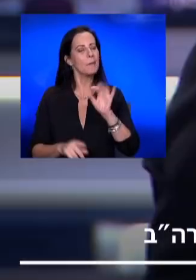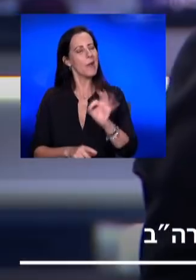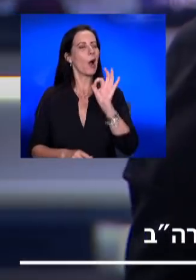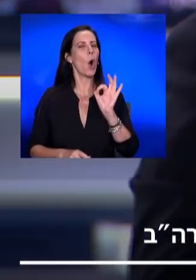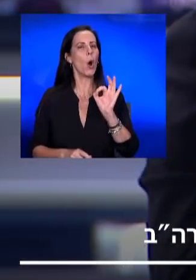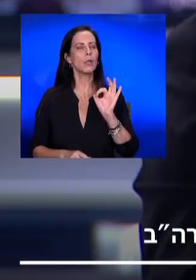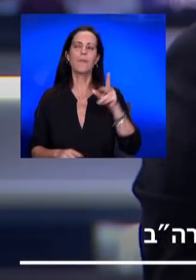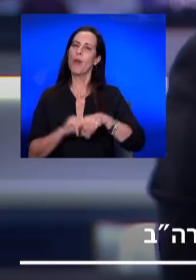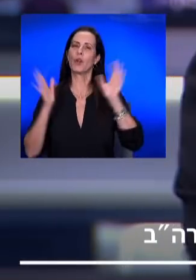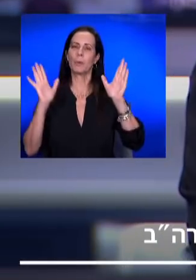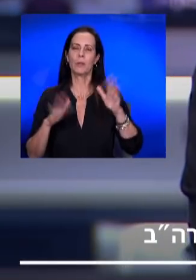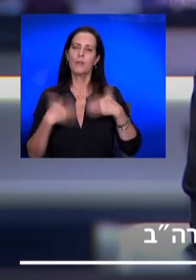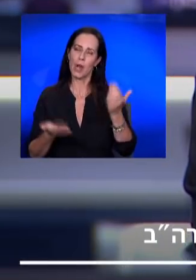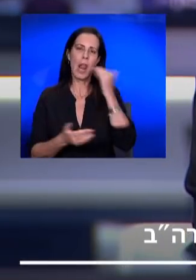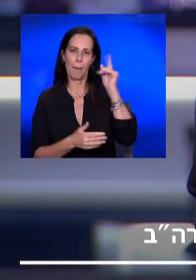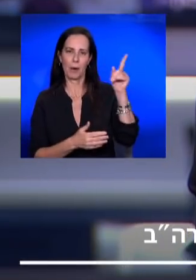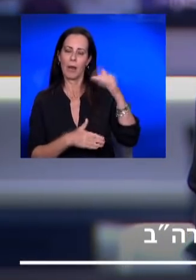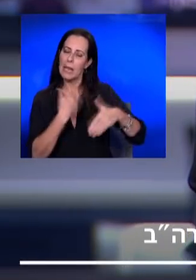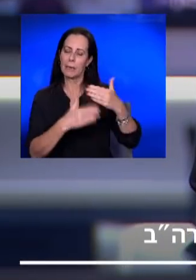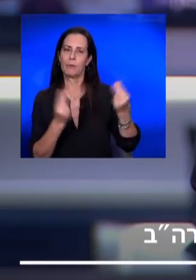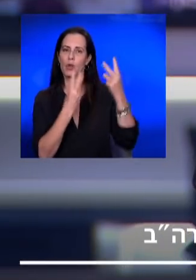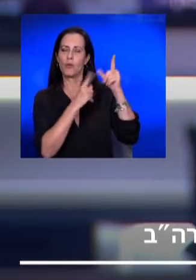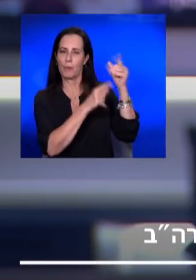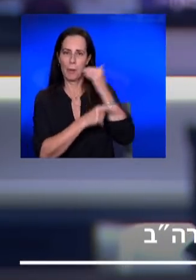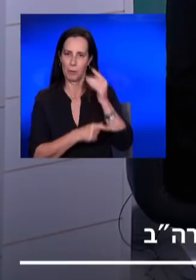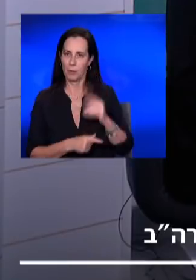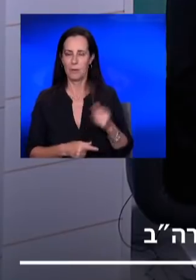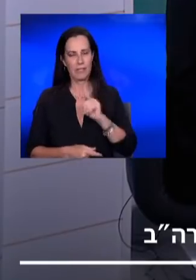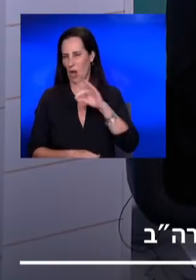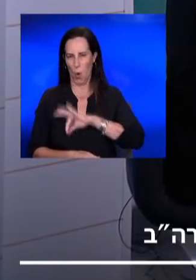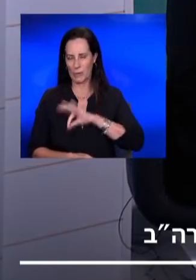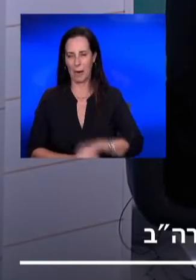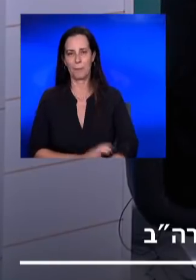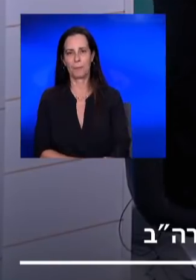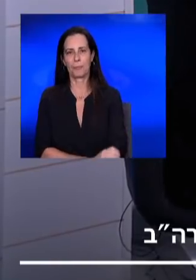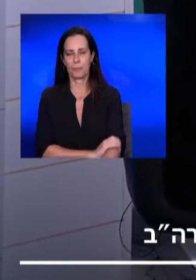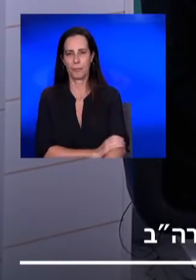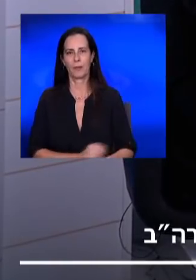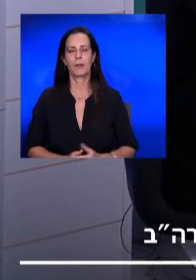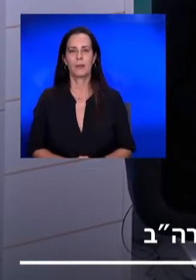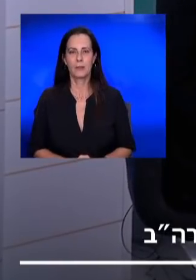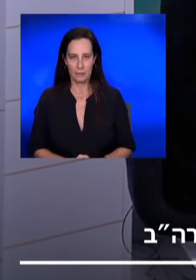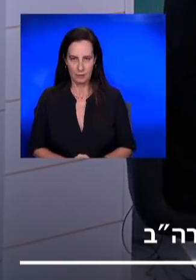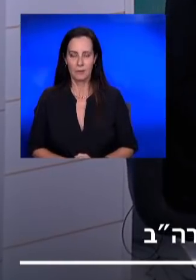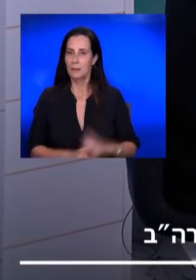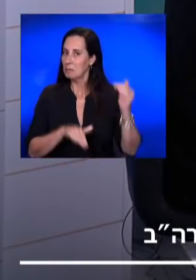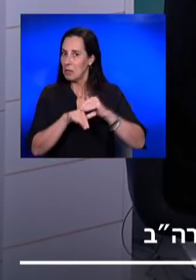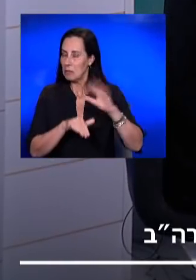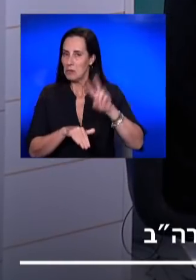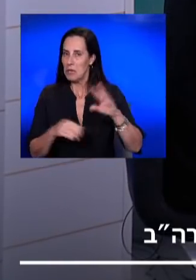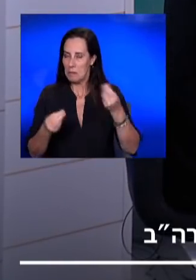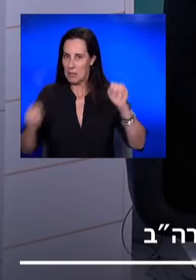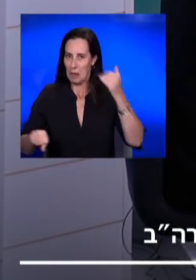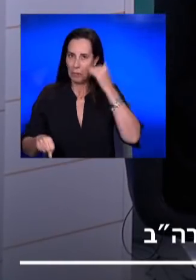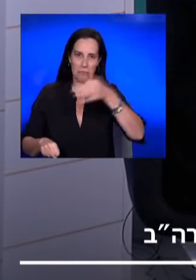יותר מדי, שיאפשר לארצות הברית להתקדם בדברים שחשובים לה, והם כבר לא רוסיה. מעבר דרך חדשות החוצה שלנו, אתה בוודאי תעדכן עם הדברים של ביידן. תודה